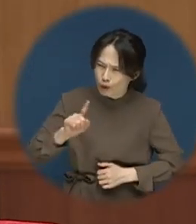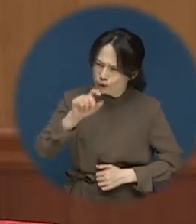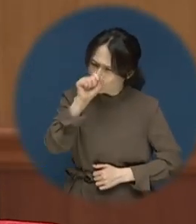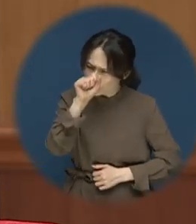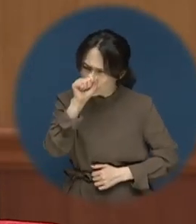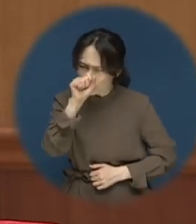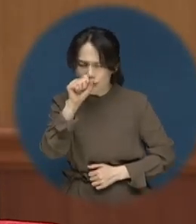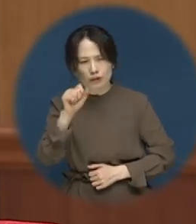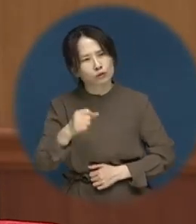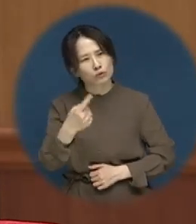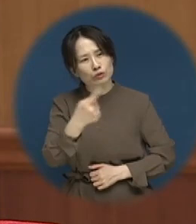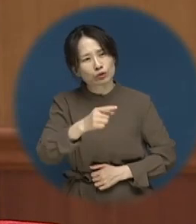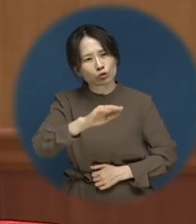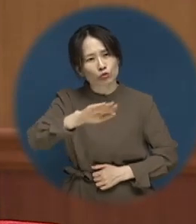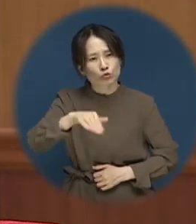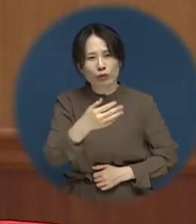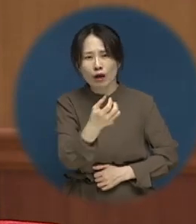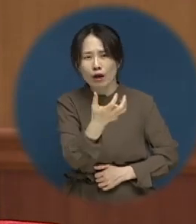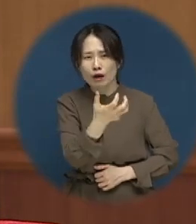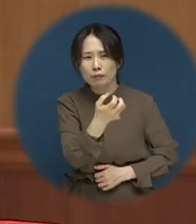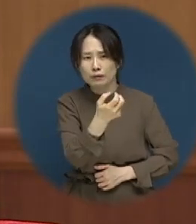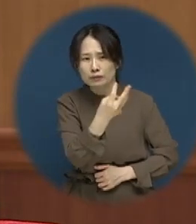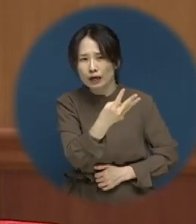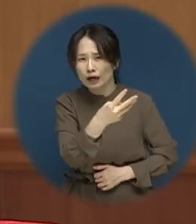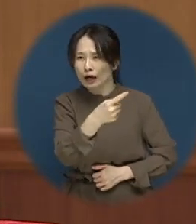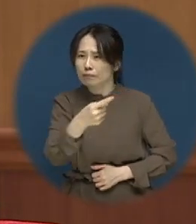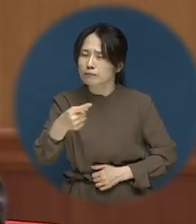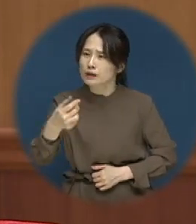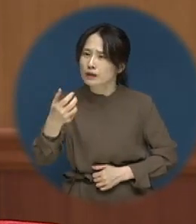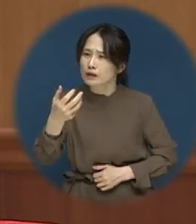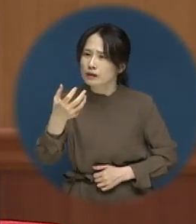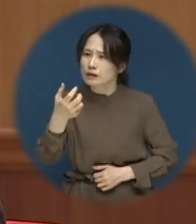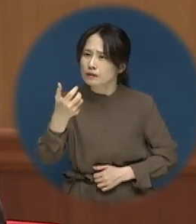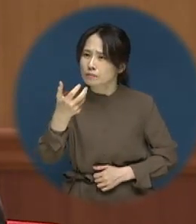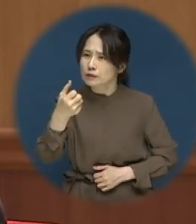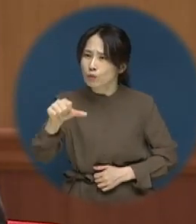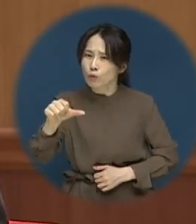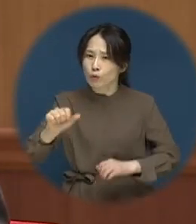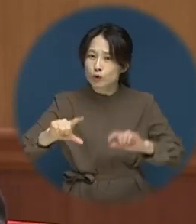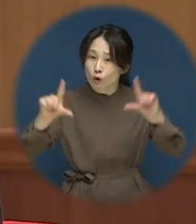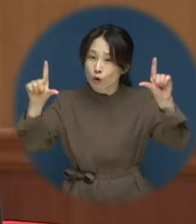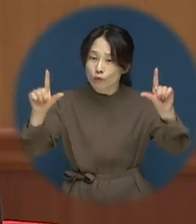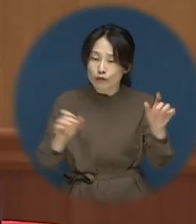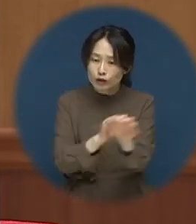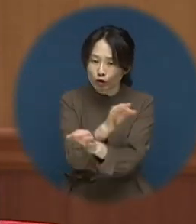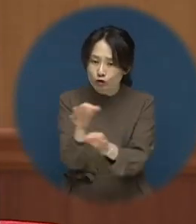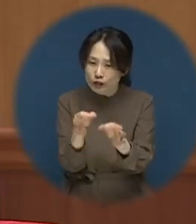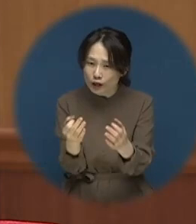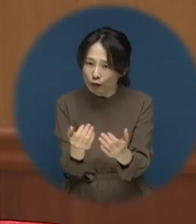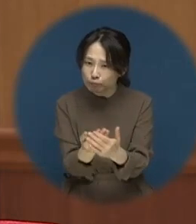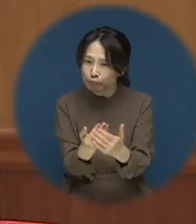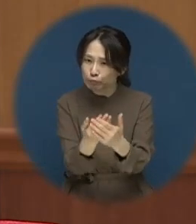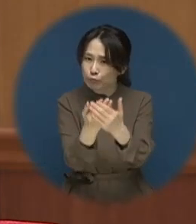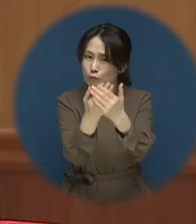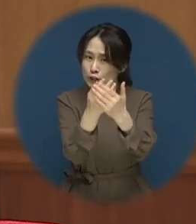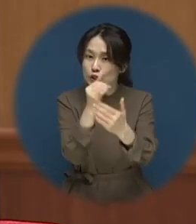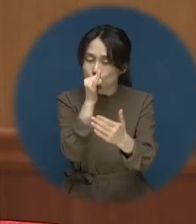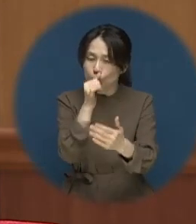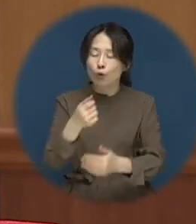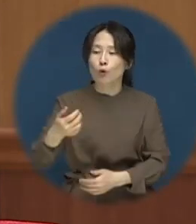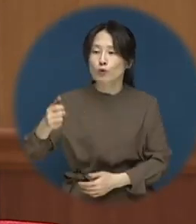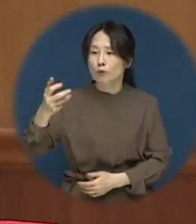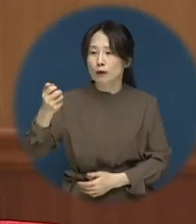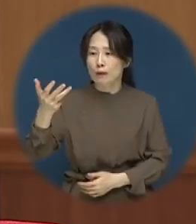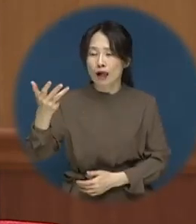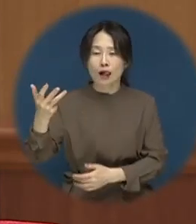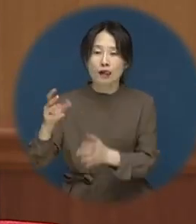이제 83년도에서 5년도 사이니까 예. 이제 경제가 점점 살아나고 또 올림픽을 유치하면서 88 올림픽